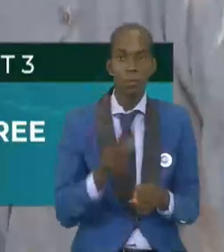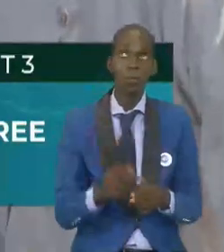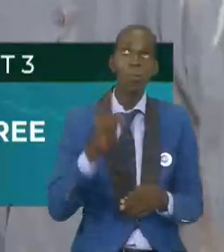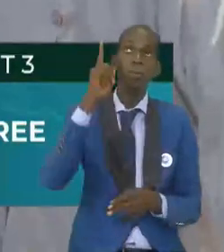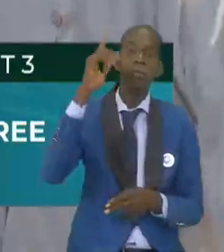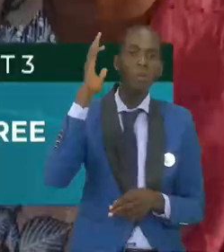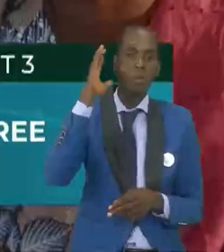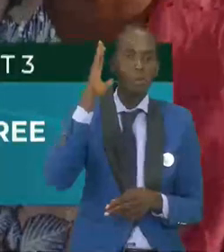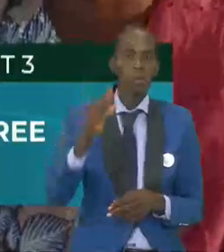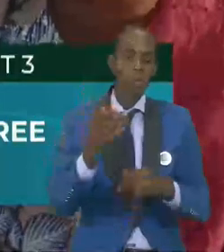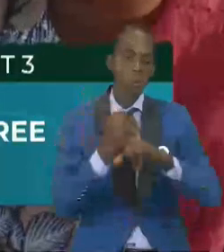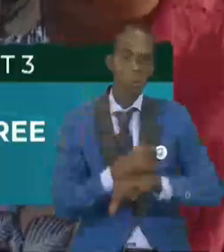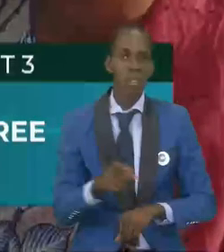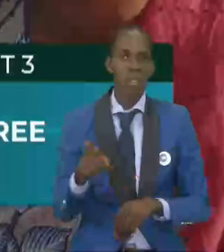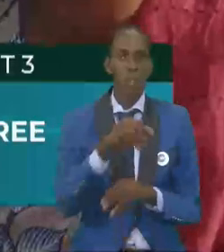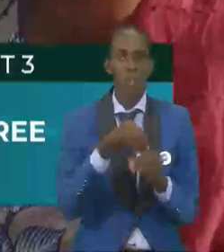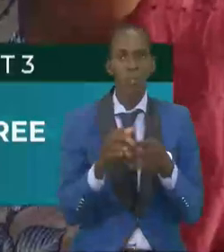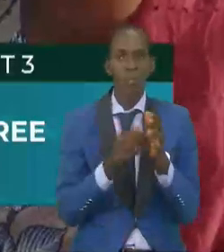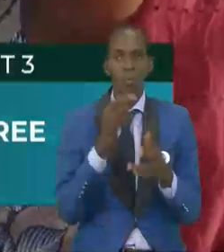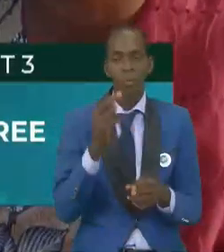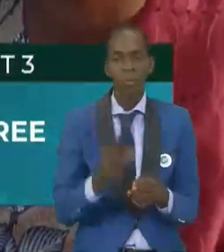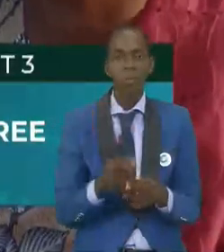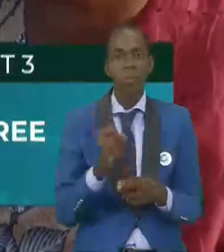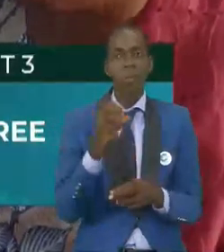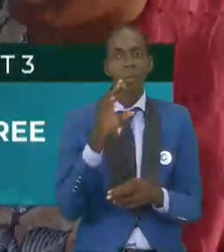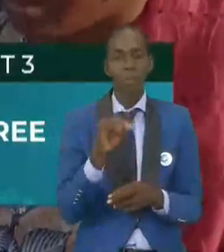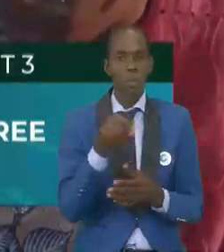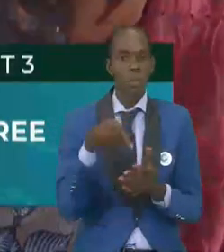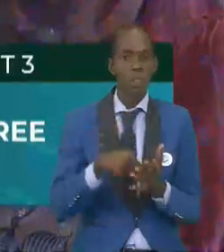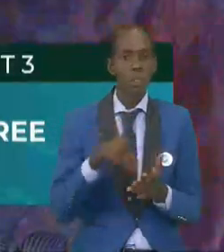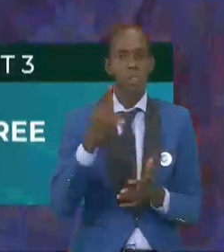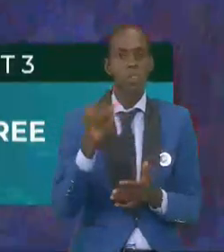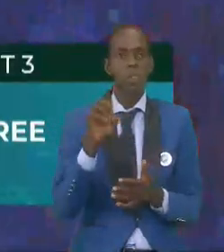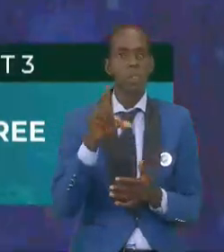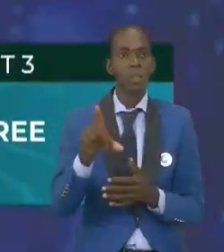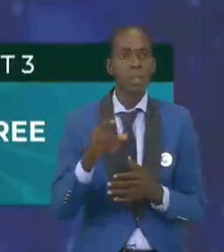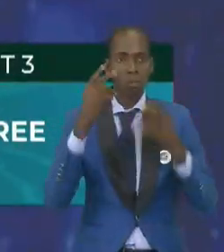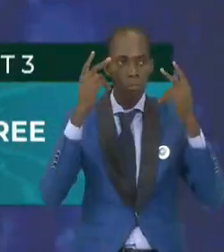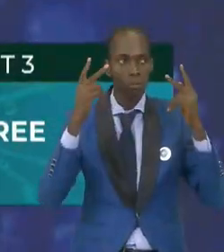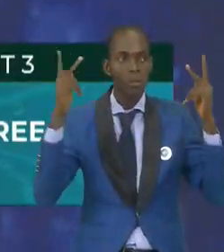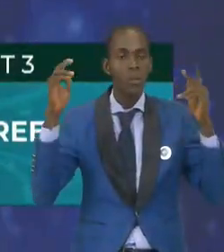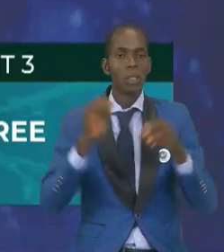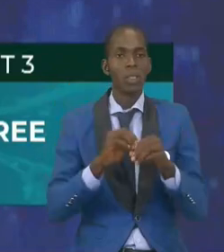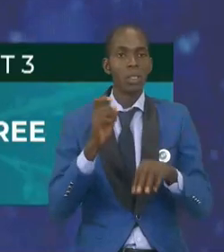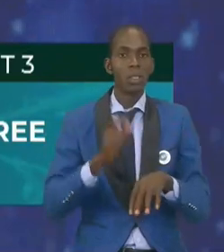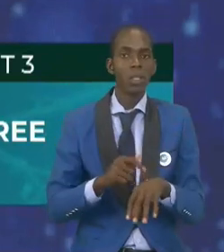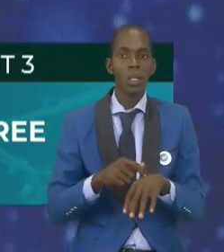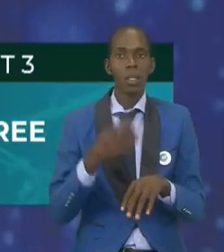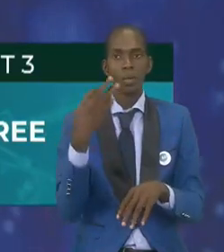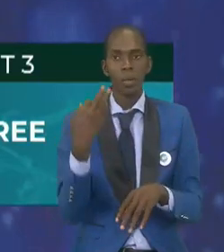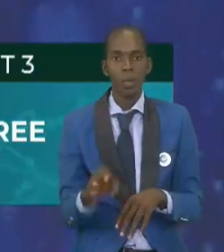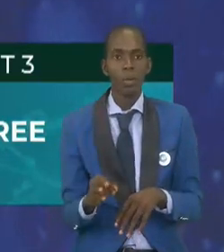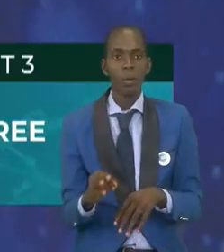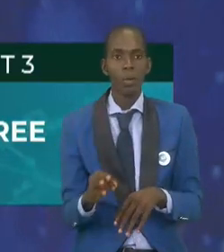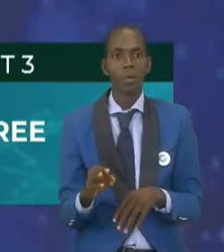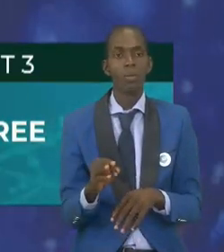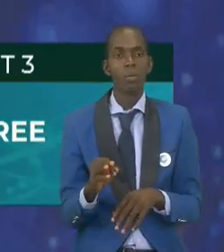et il va te préserver je dis il va te préserver alors ce Daniel